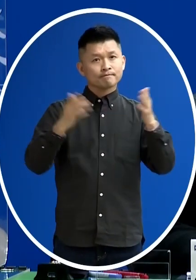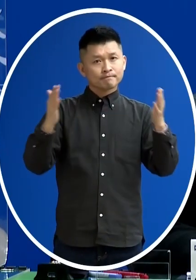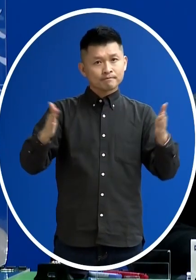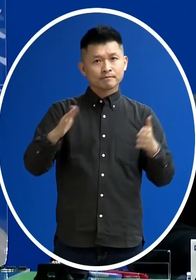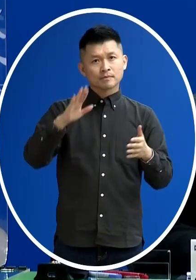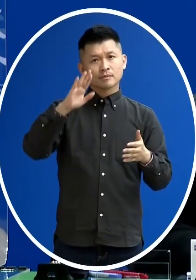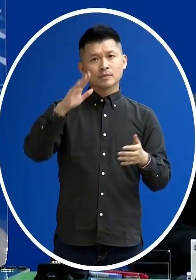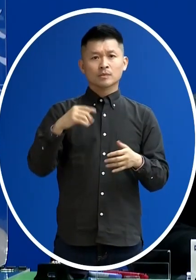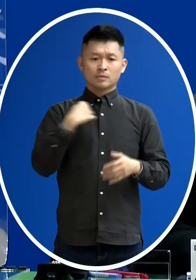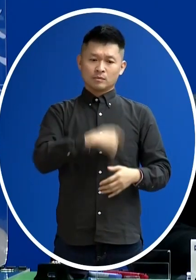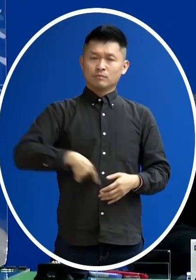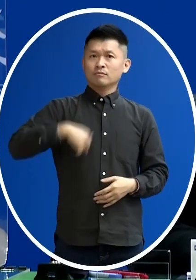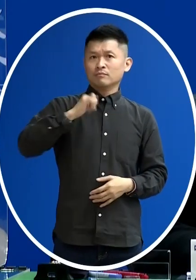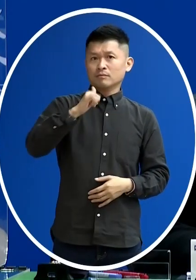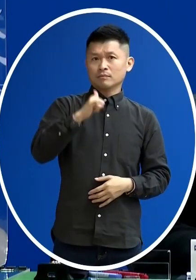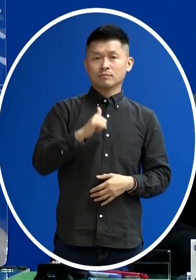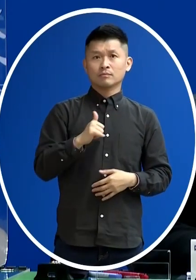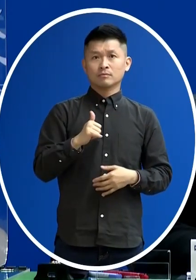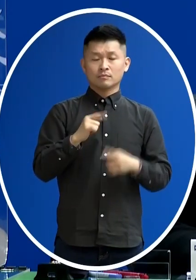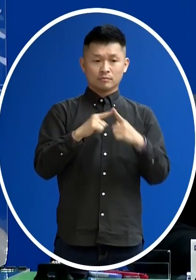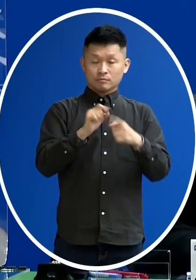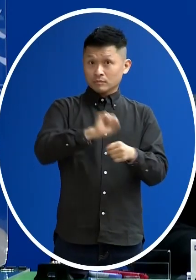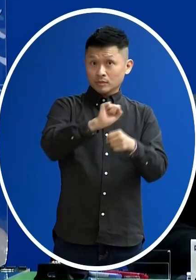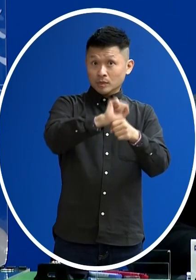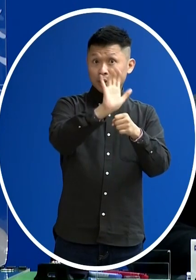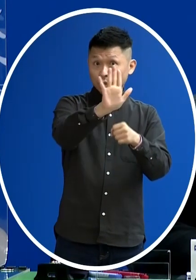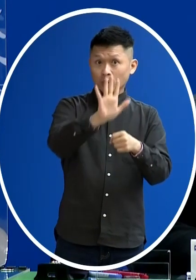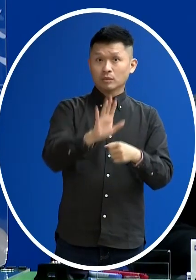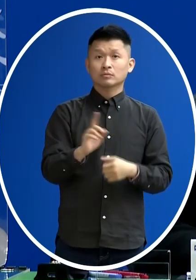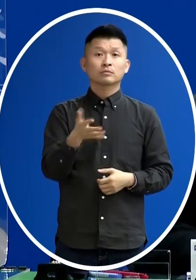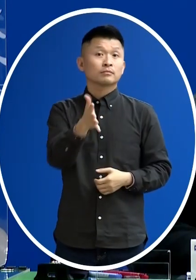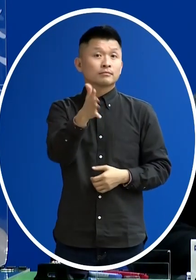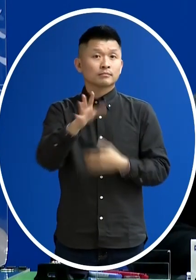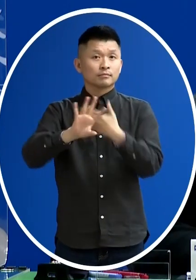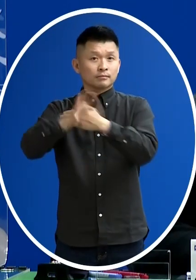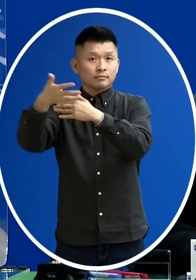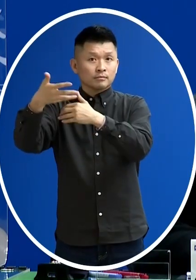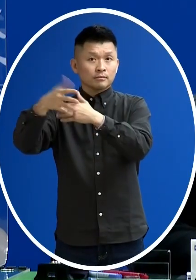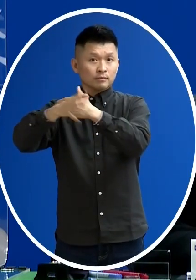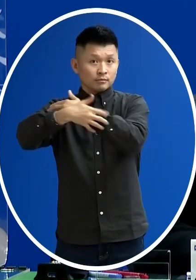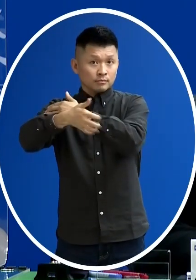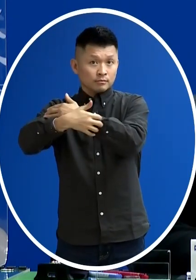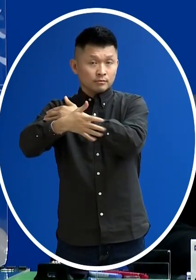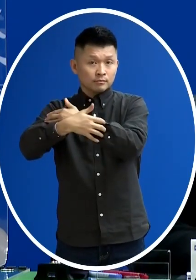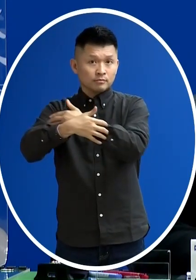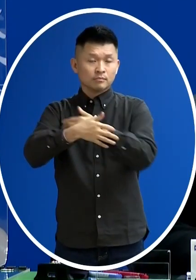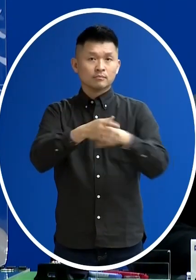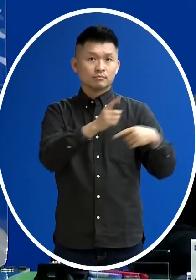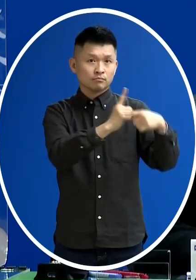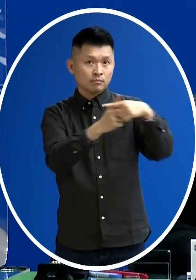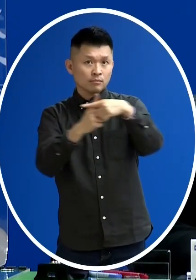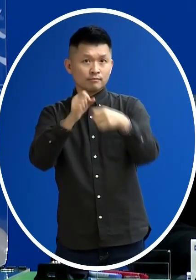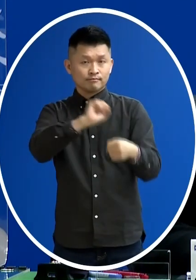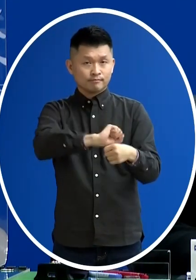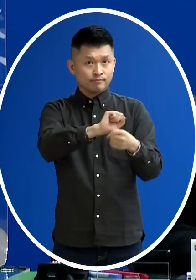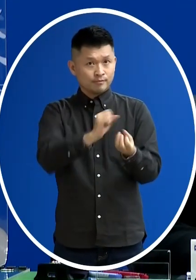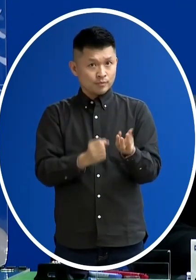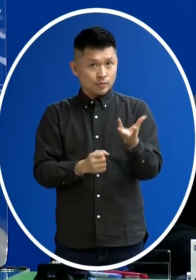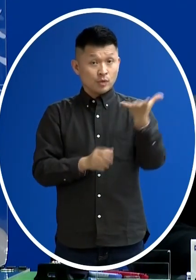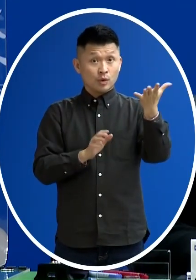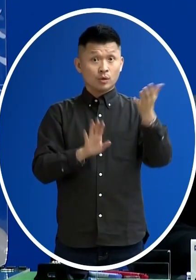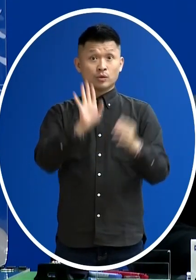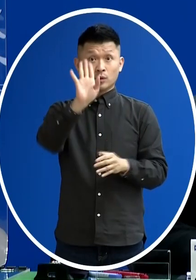比例是稍微有增加一些因为也是有这个移工的一些群聚比较多无症状的个案。那在右